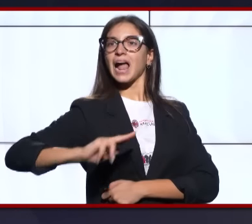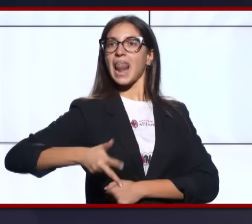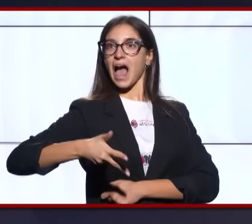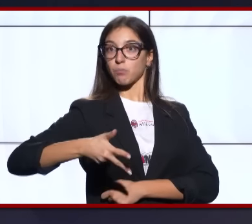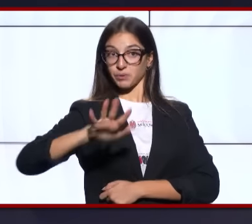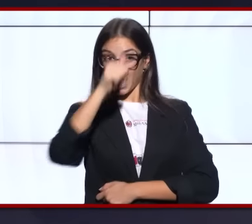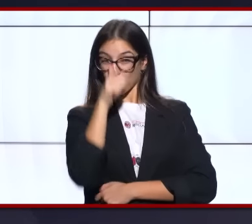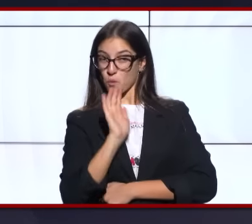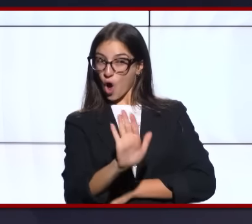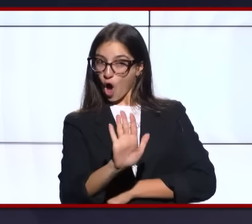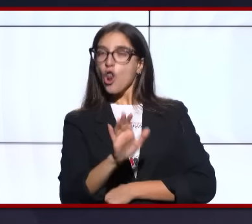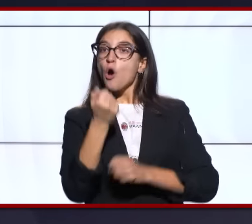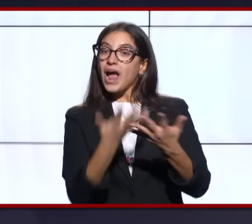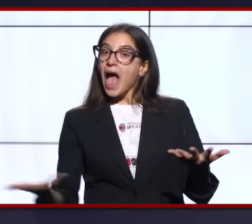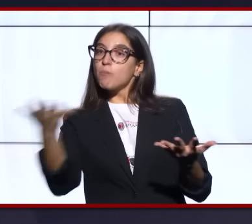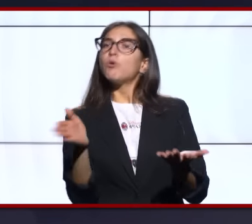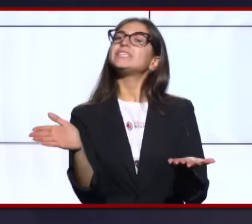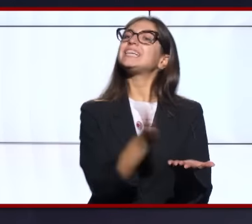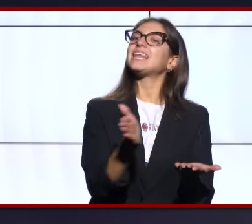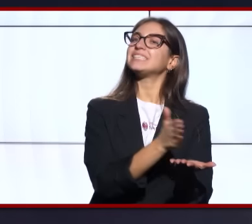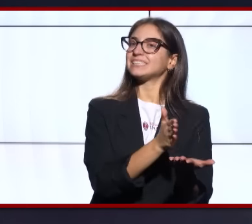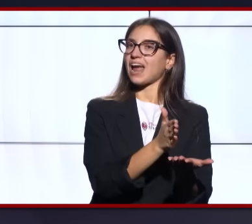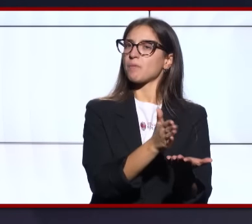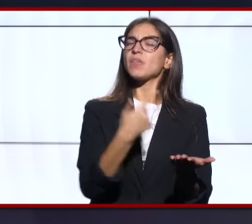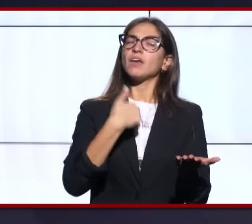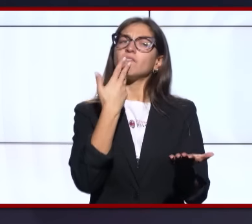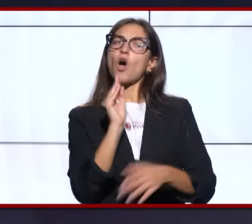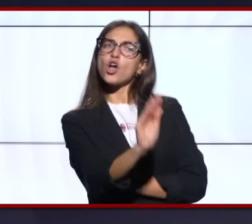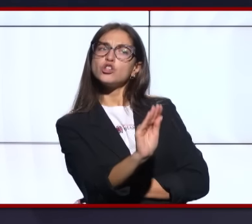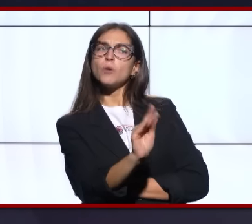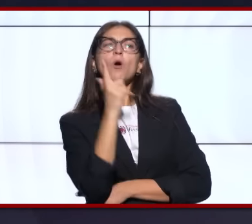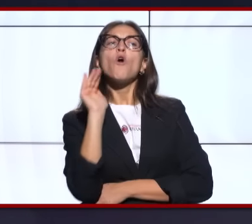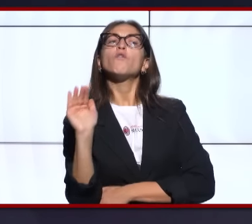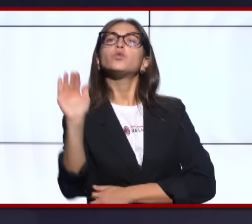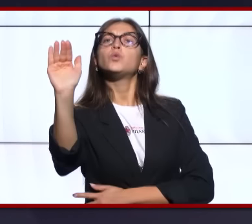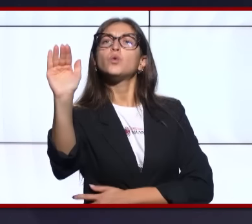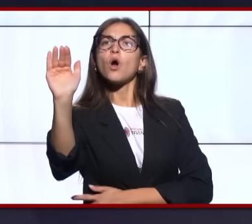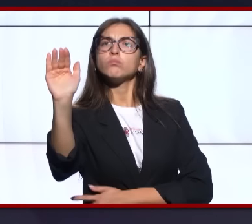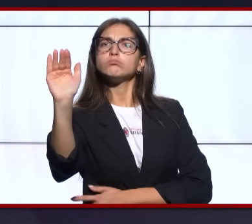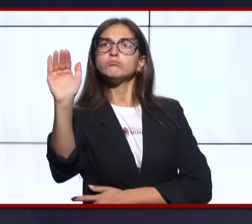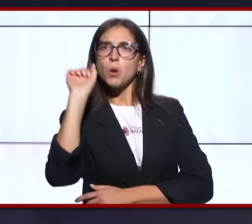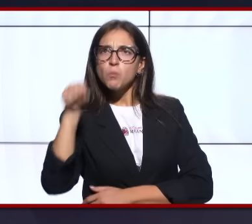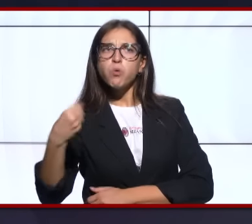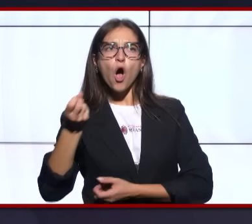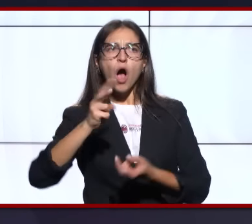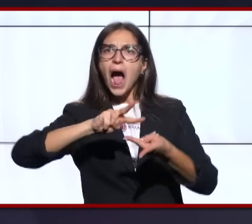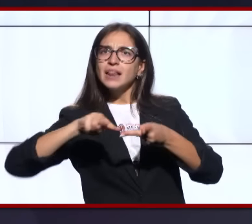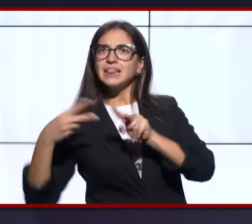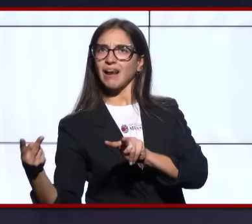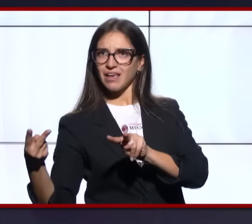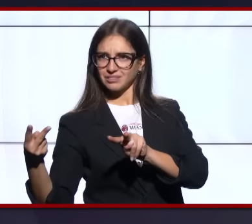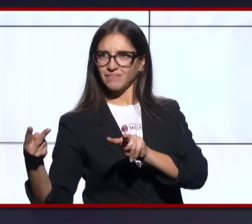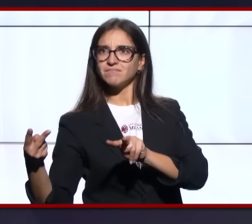i Io rilancio dico un'alternativa anche per il futuro vista la posizione che ricopre in